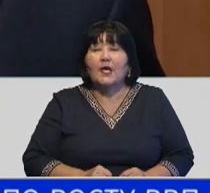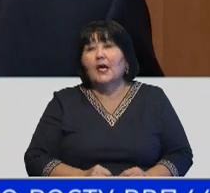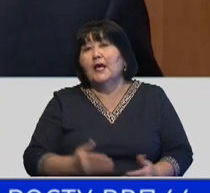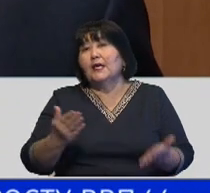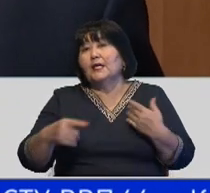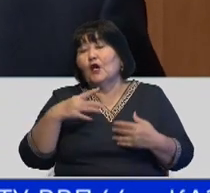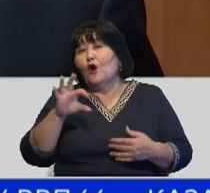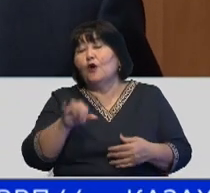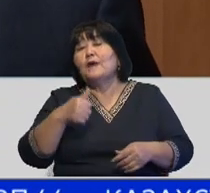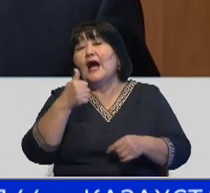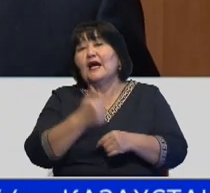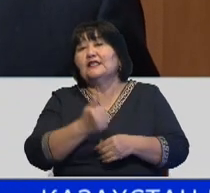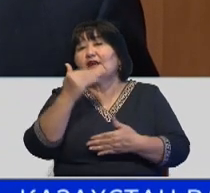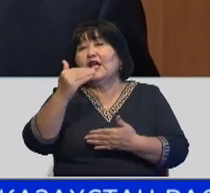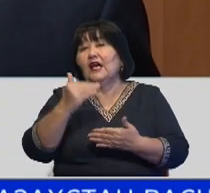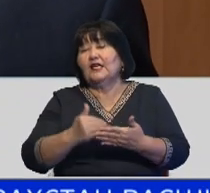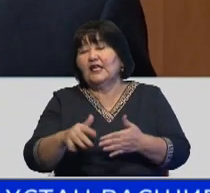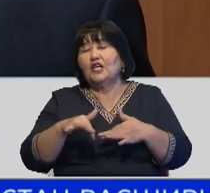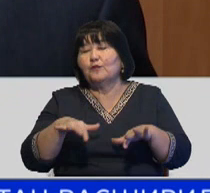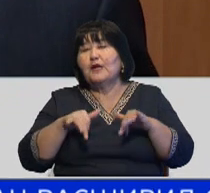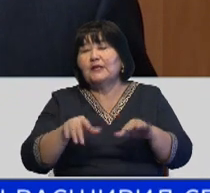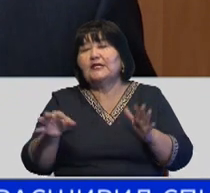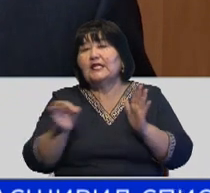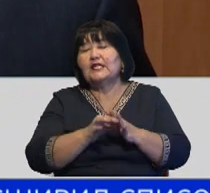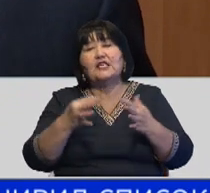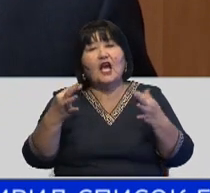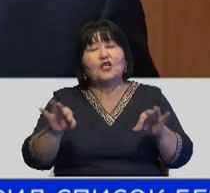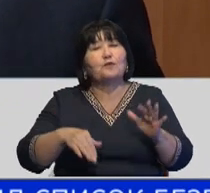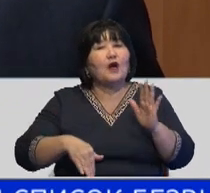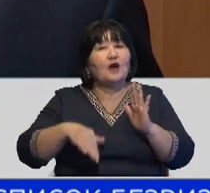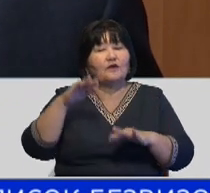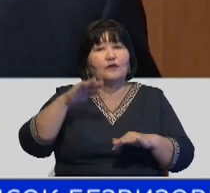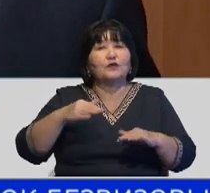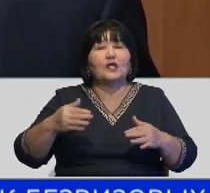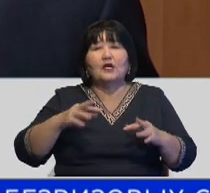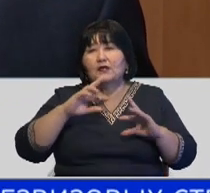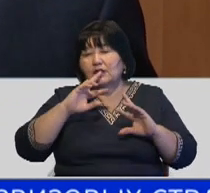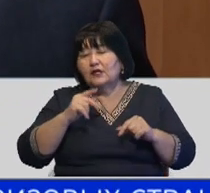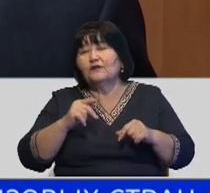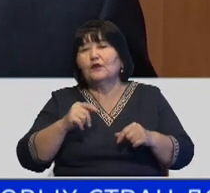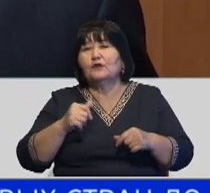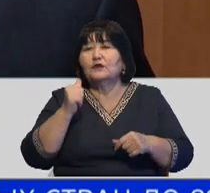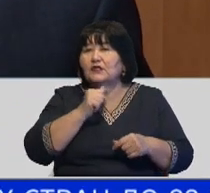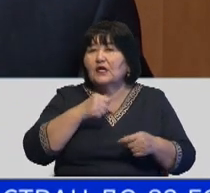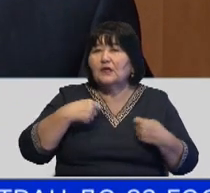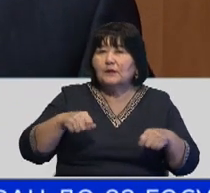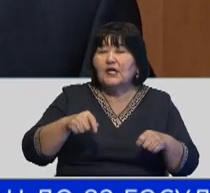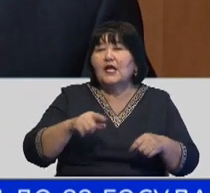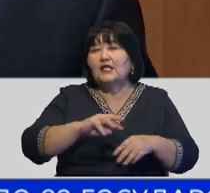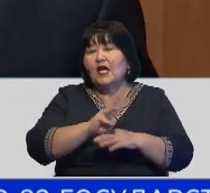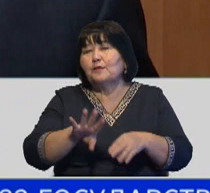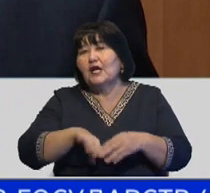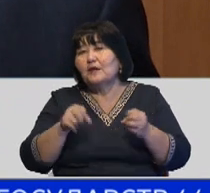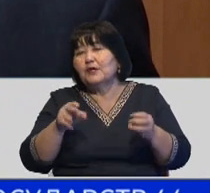если говорить об основных критериях эти меры принимаются в целях недопущения высокого уровня теневой экономики А главное обеспечение